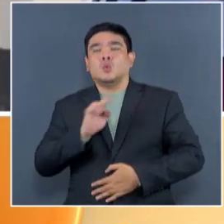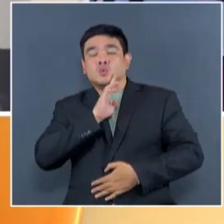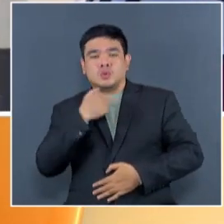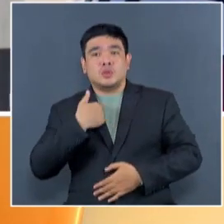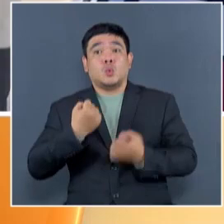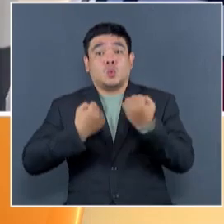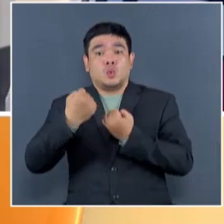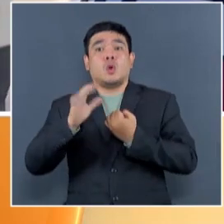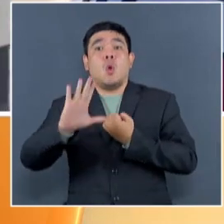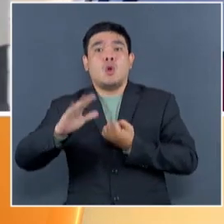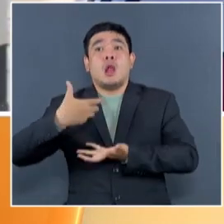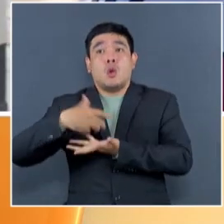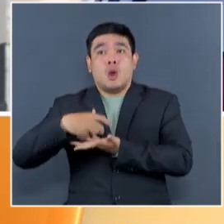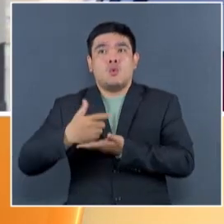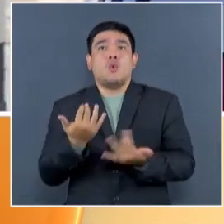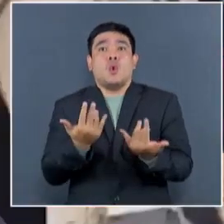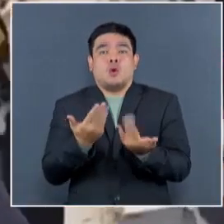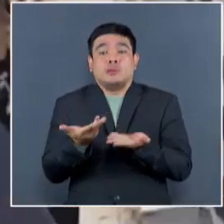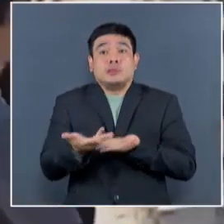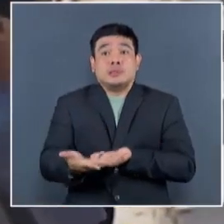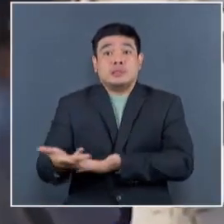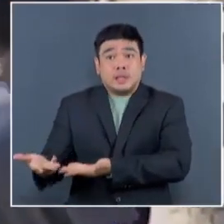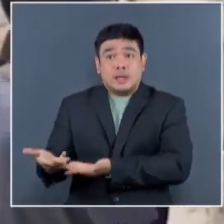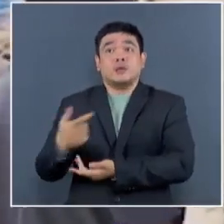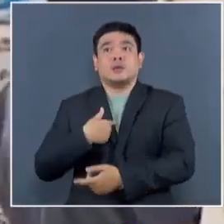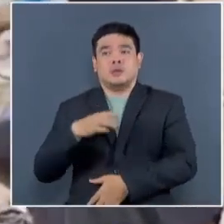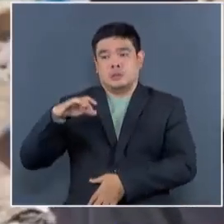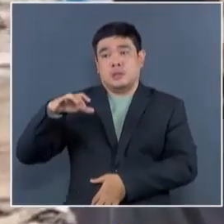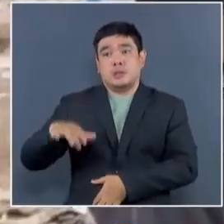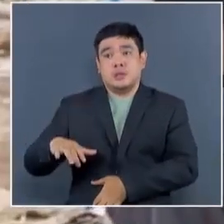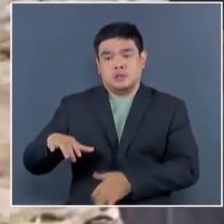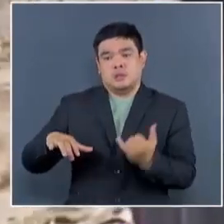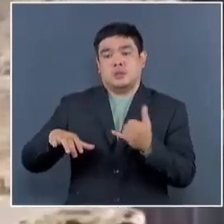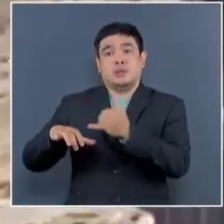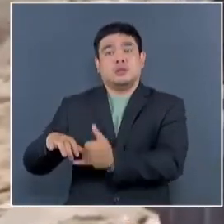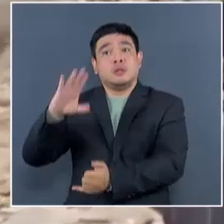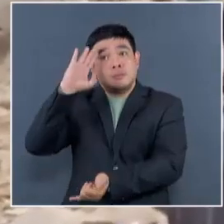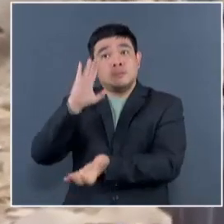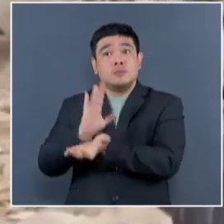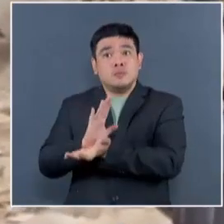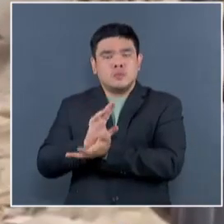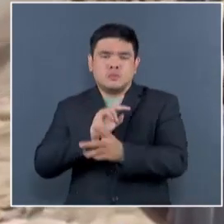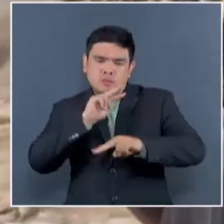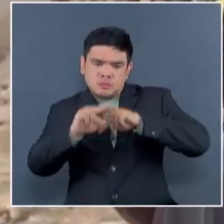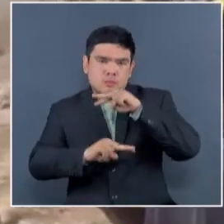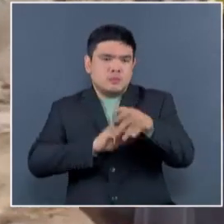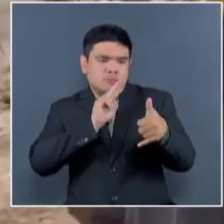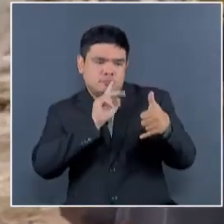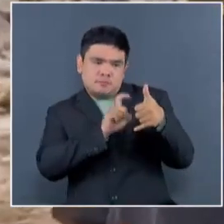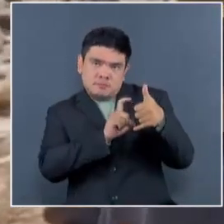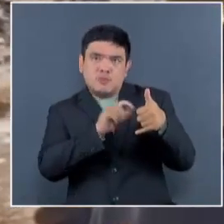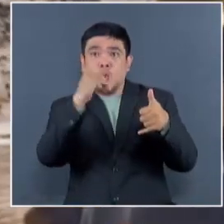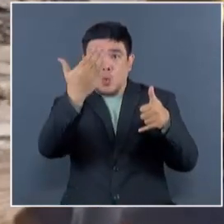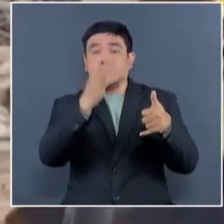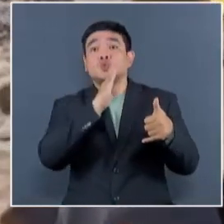ขับกระบะนะฮะแต่เบื้องต้นตำรวจก็เชิญตัวนายวิทูลคนขับกระบะแล้วก็คนเห็นเหตุการ์ไปสอบสวนอย่างเดดอีกครั้งเพื่อดำเนินการตามกฎหมายเพราะคุณผู้ชม